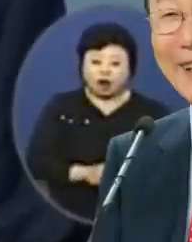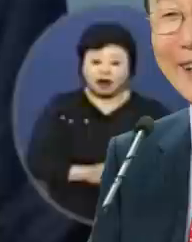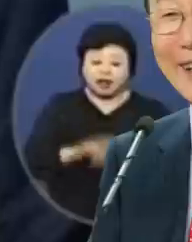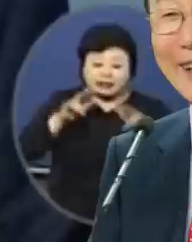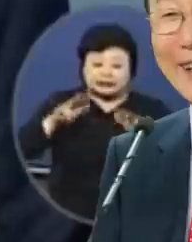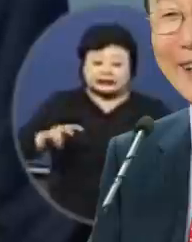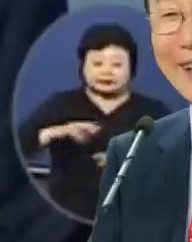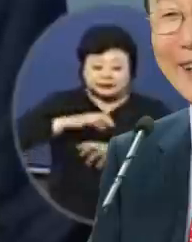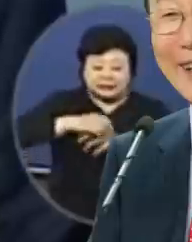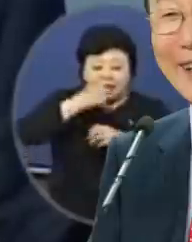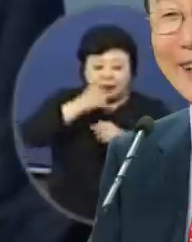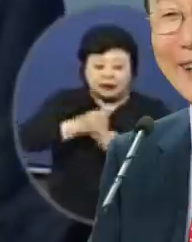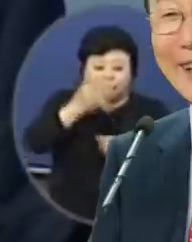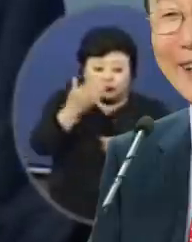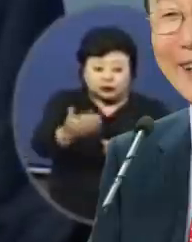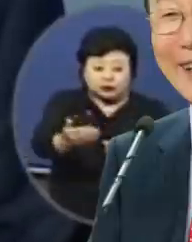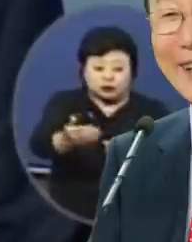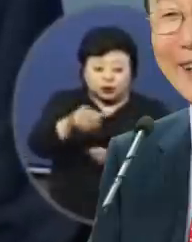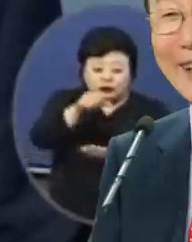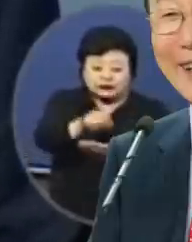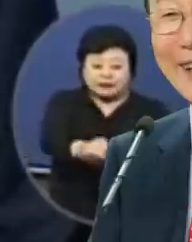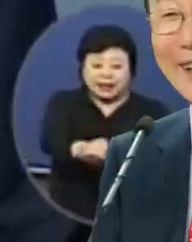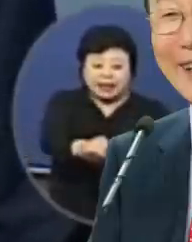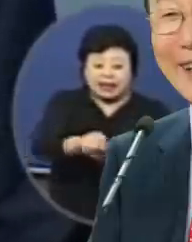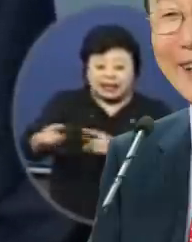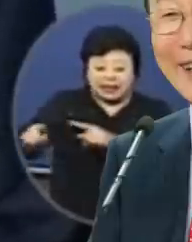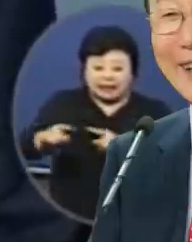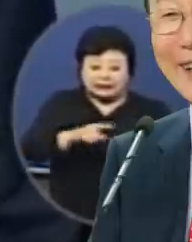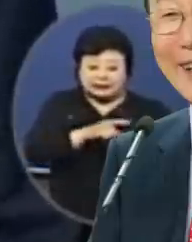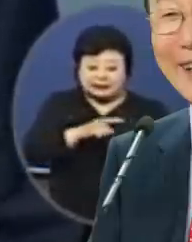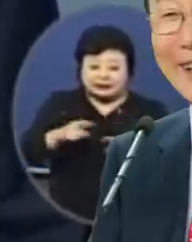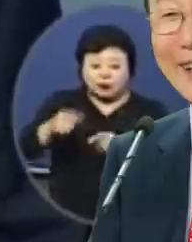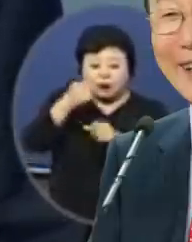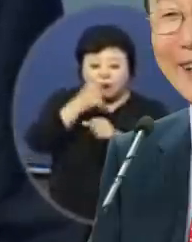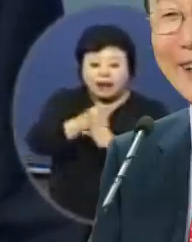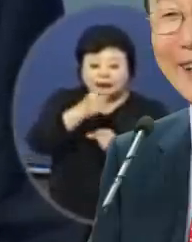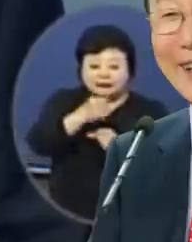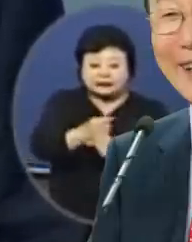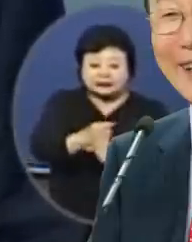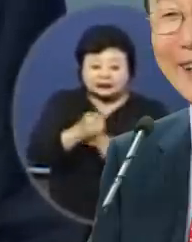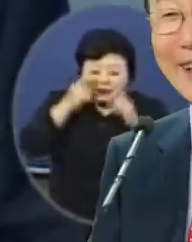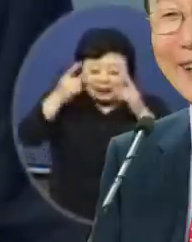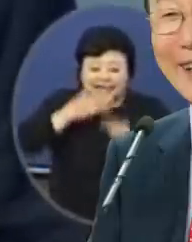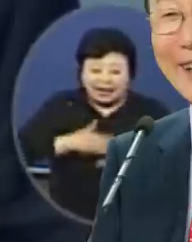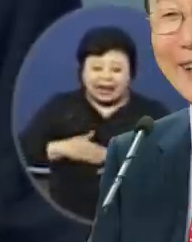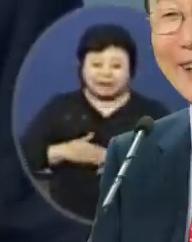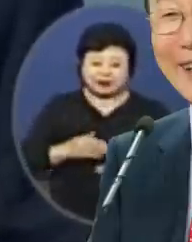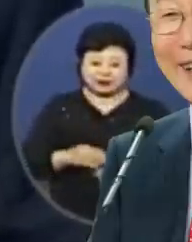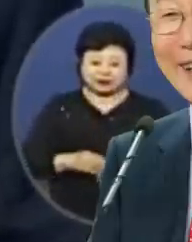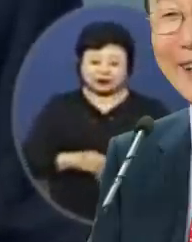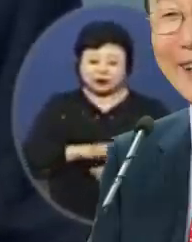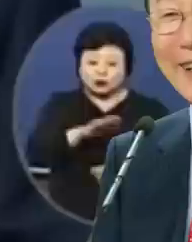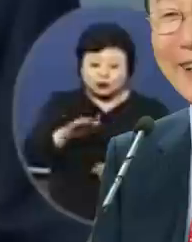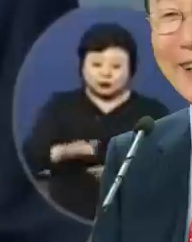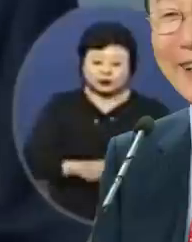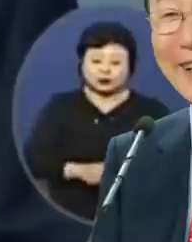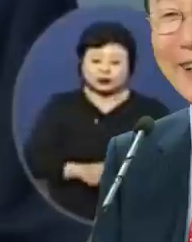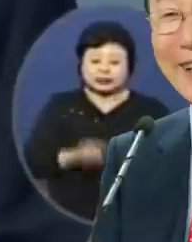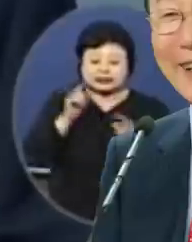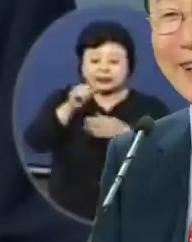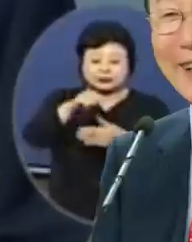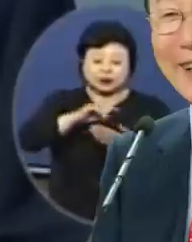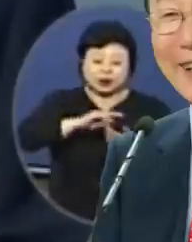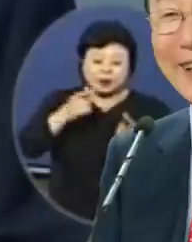현실 세계를 만들어서 지배하고 다스리고 만들어 나가는 것을 깨달아 알면은 우리만의